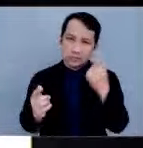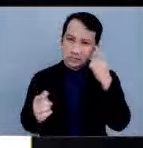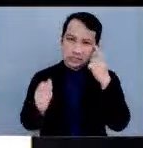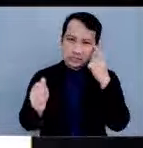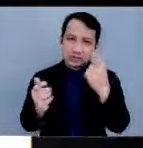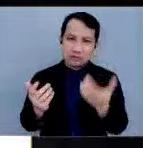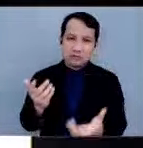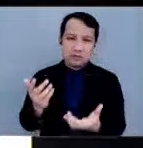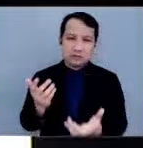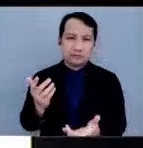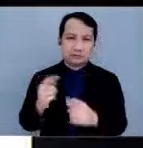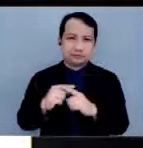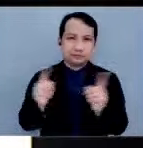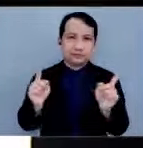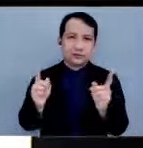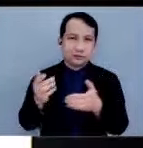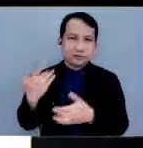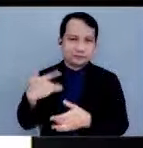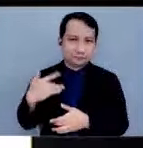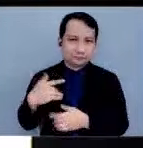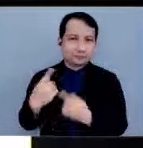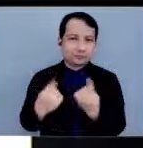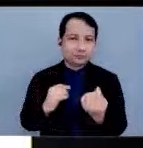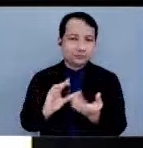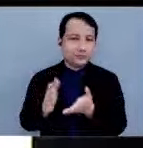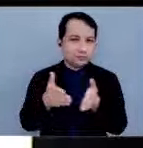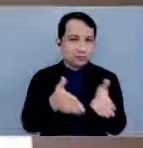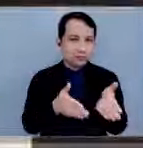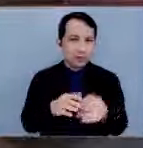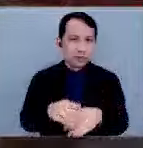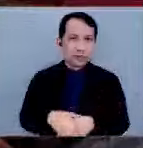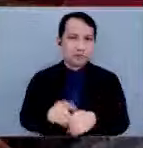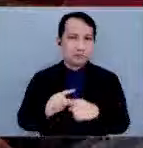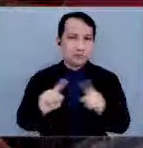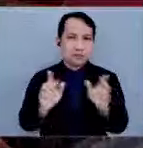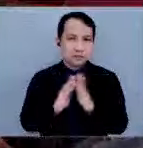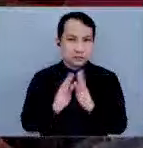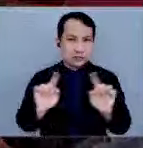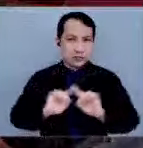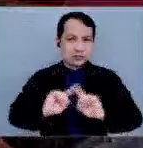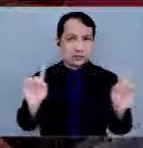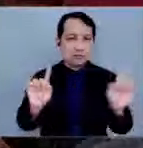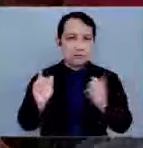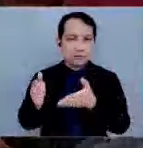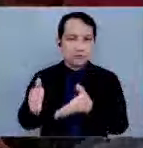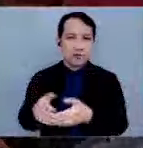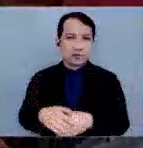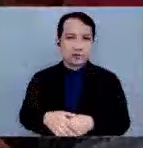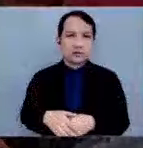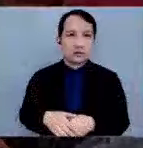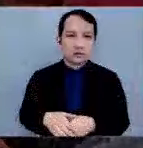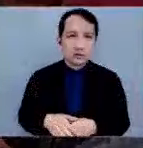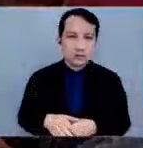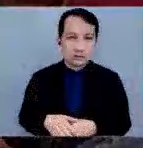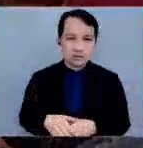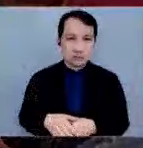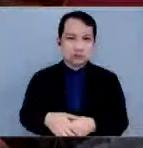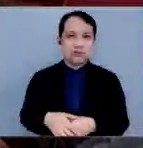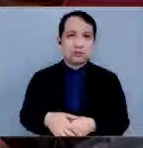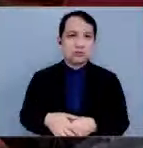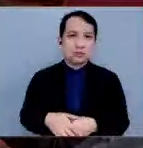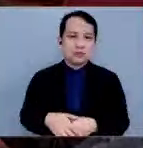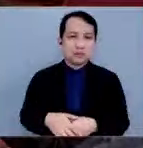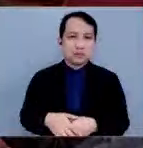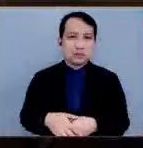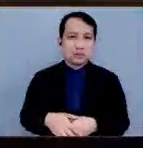a different approach. So we have a much different approach. Pero kung numero ang titingnan, lumabas sa datos ng